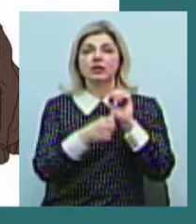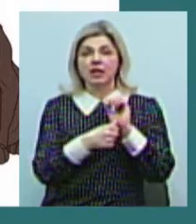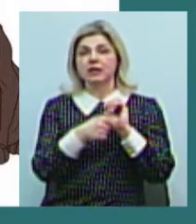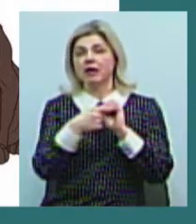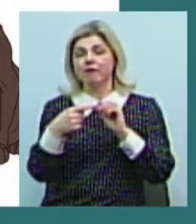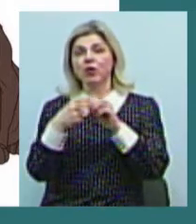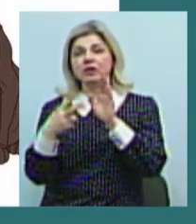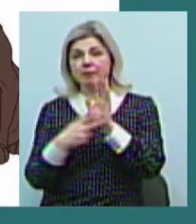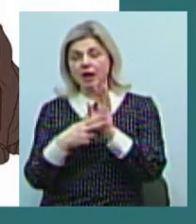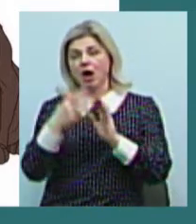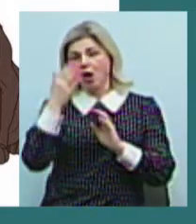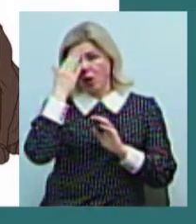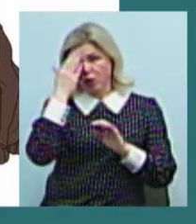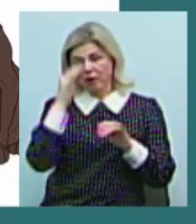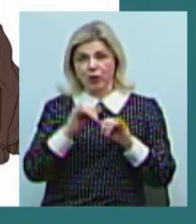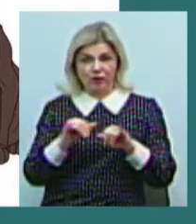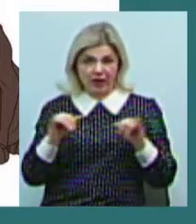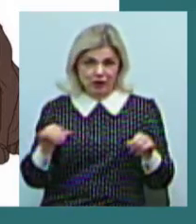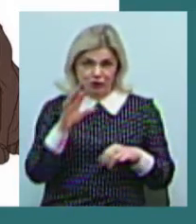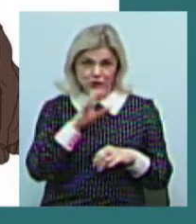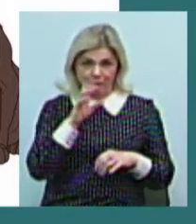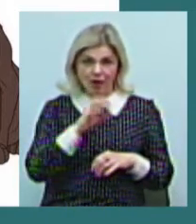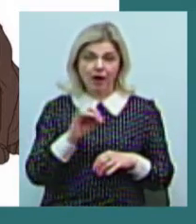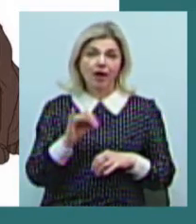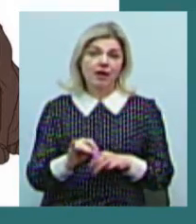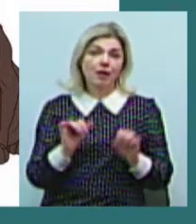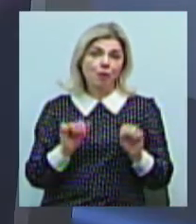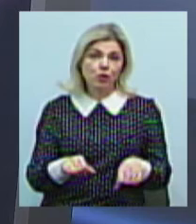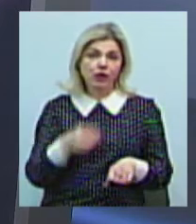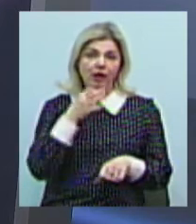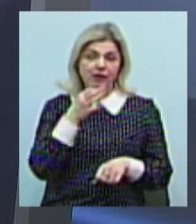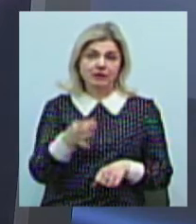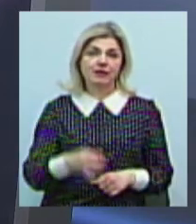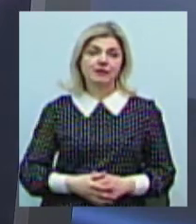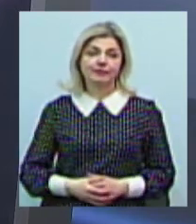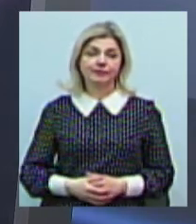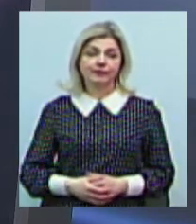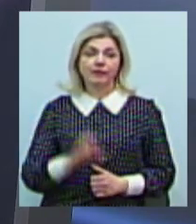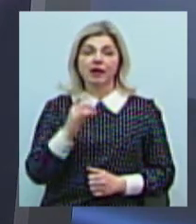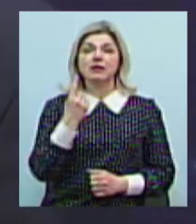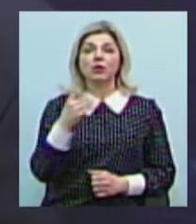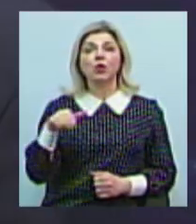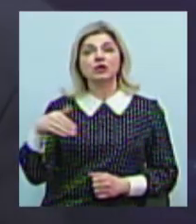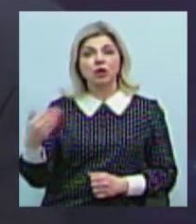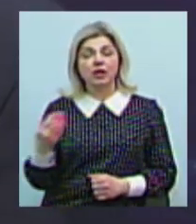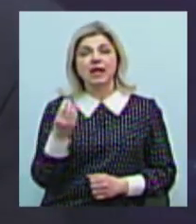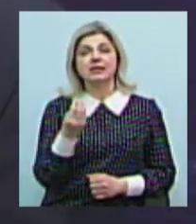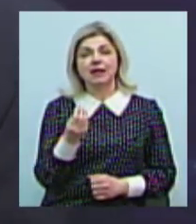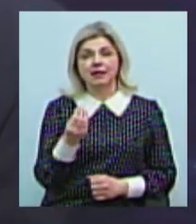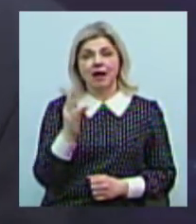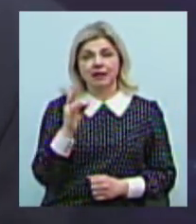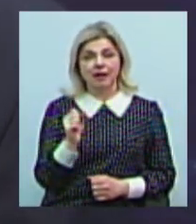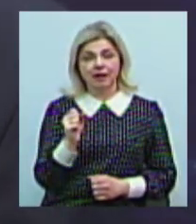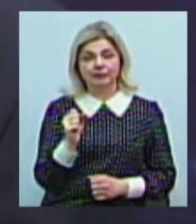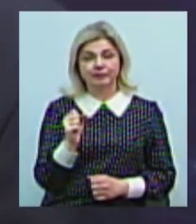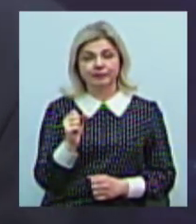2017-2018 рост поголовья этих собак. И можно сказать, что с одной стороны, вроде бы цена на